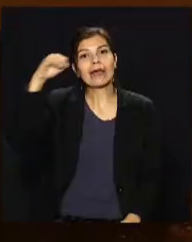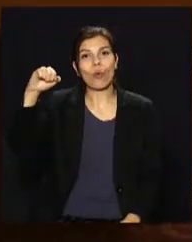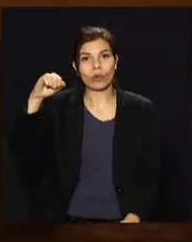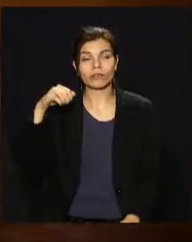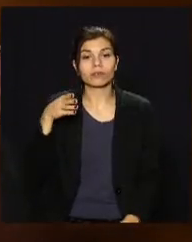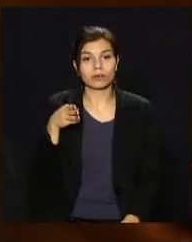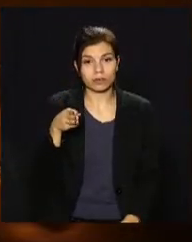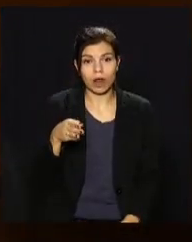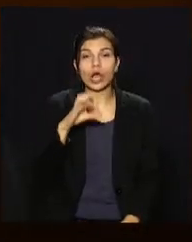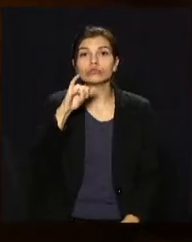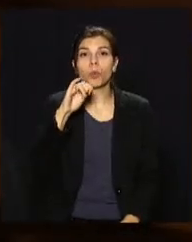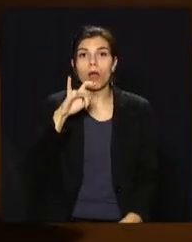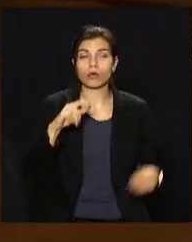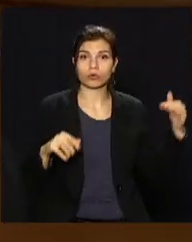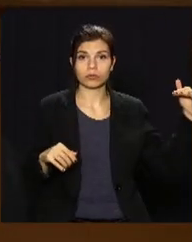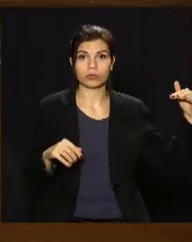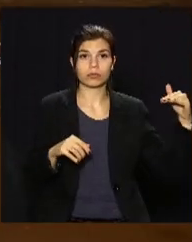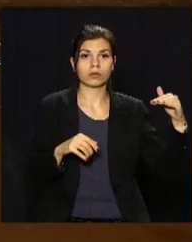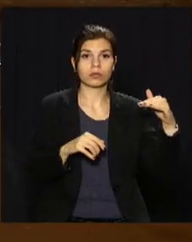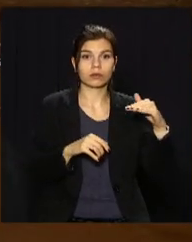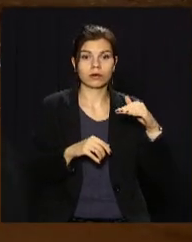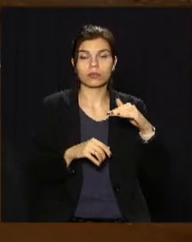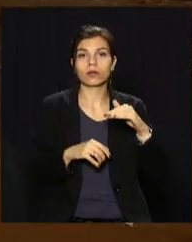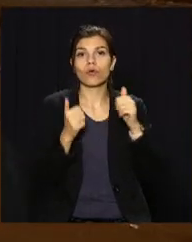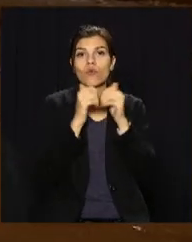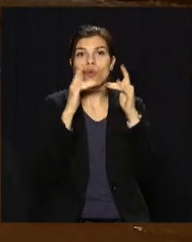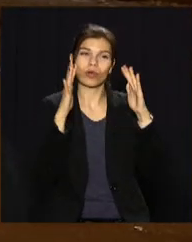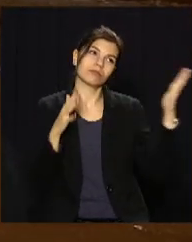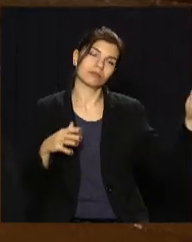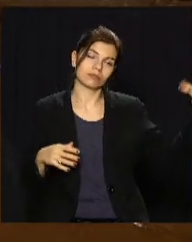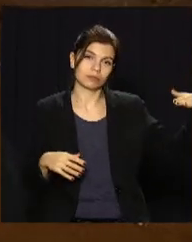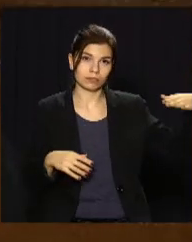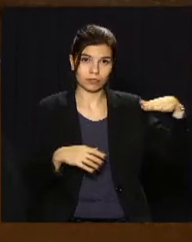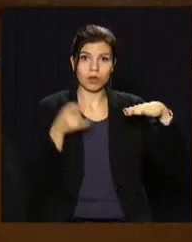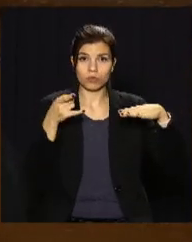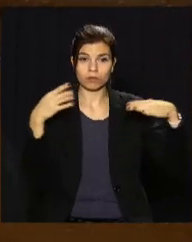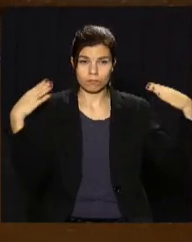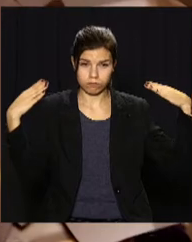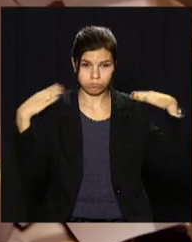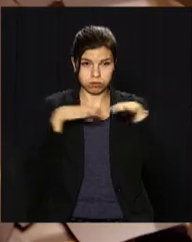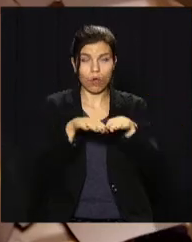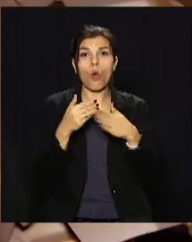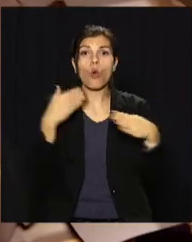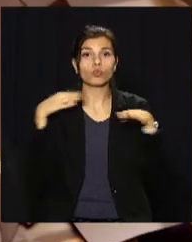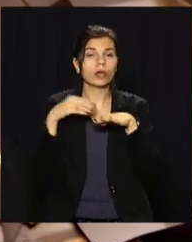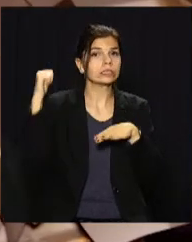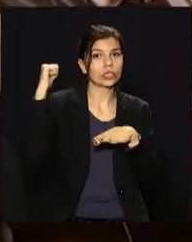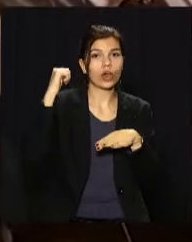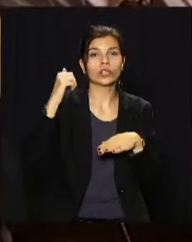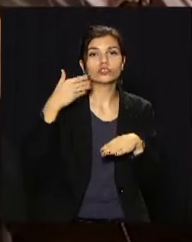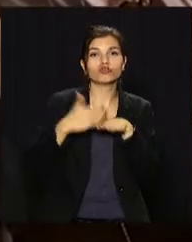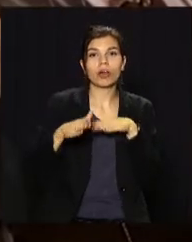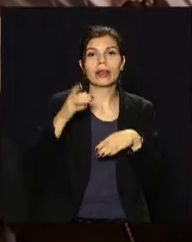У цей момент «Субару» їхав проспектом у бік Південного мосту. Автомобілі зіткнулися. Від удару задня частина